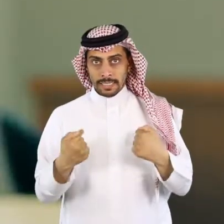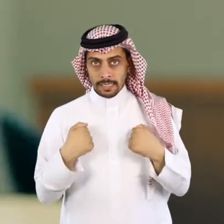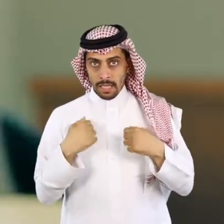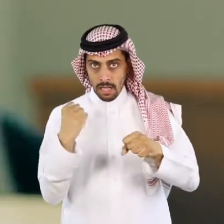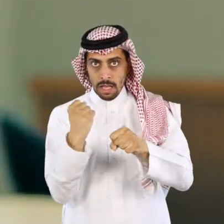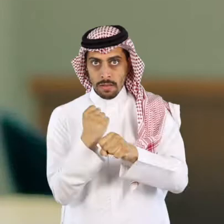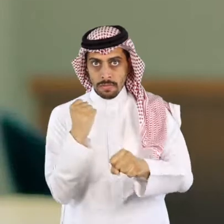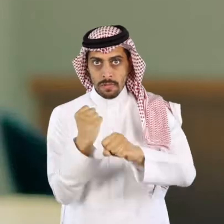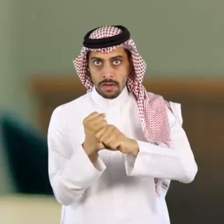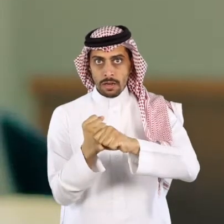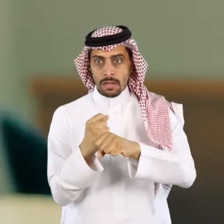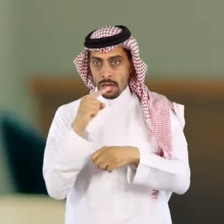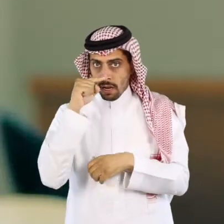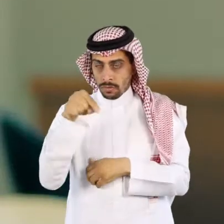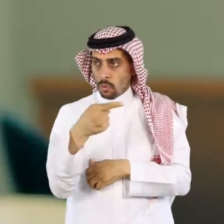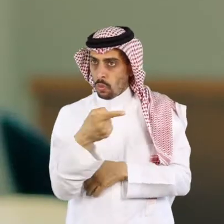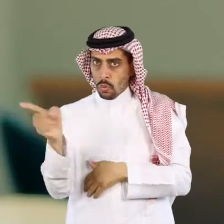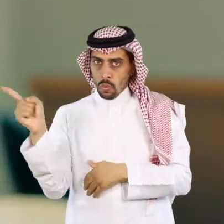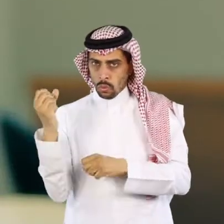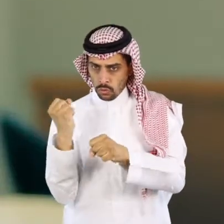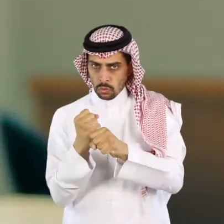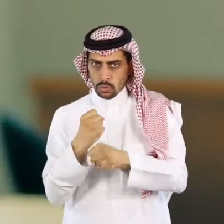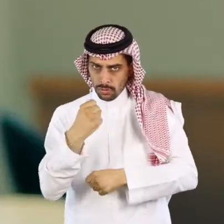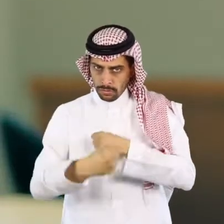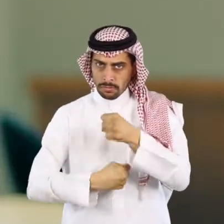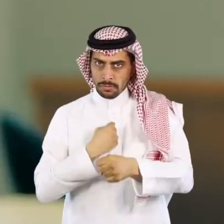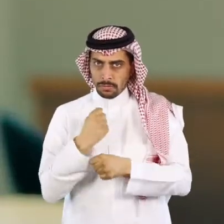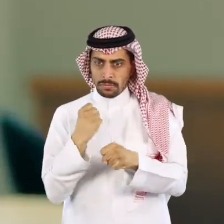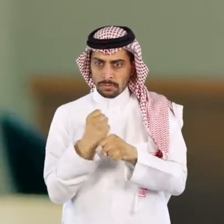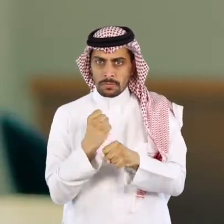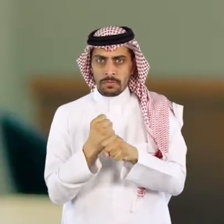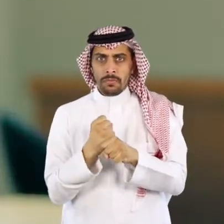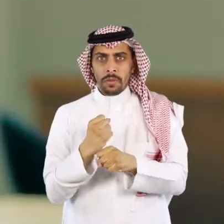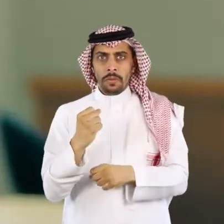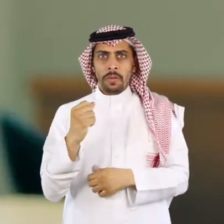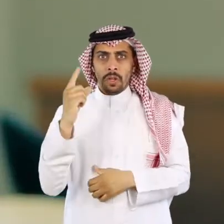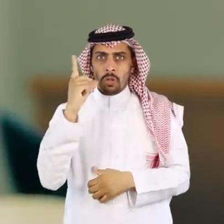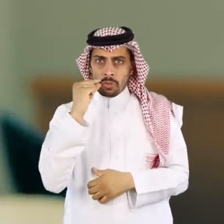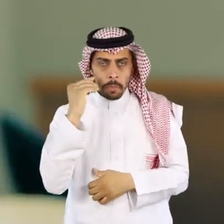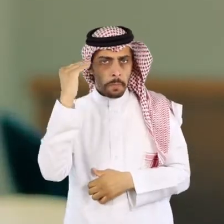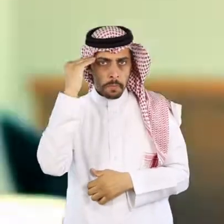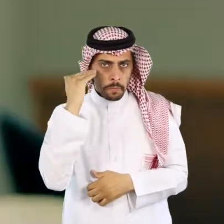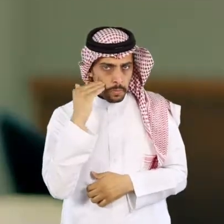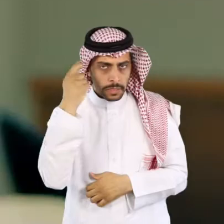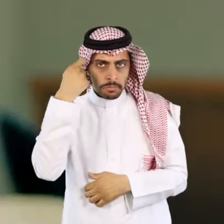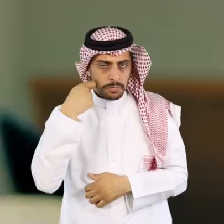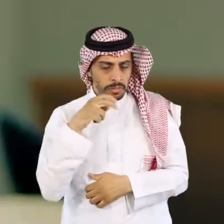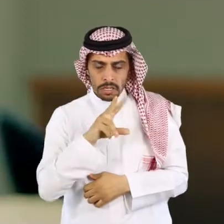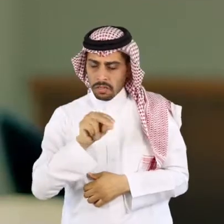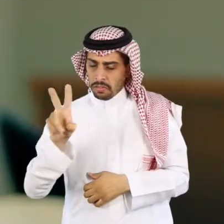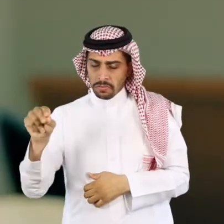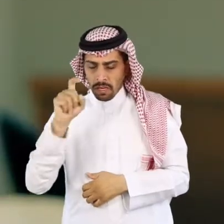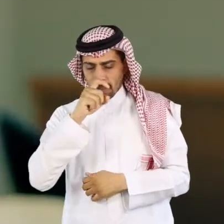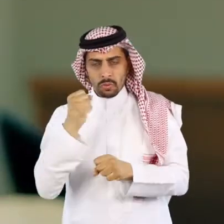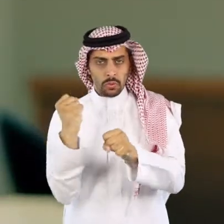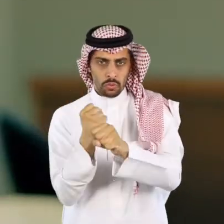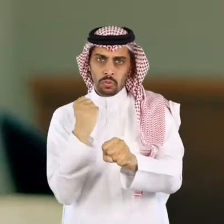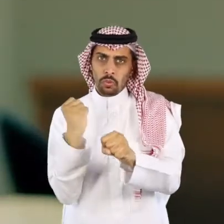بالنسبة لي العمل لازم كل شخص يعمل، سواء فتاة رجال، مهما فيك من